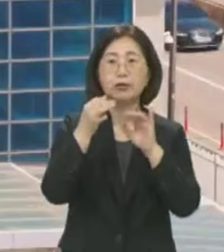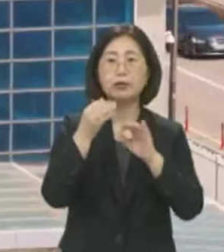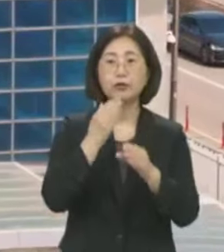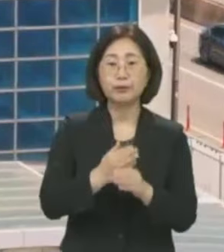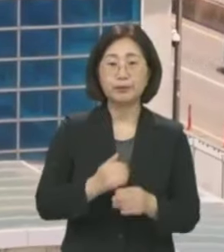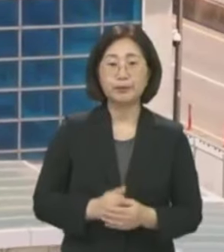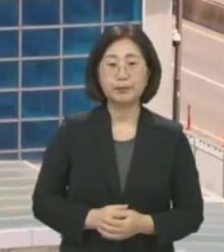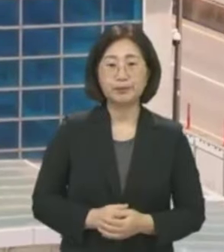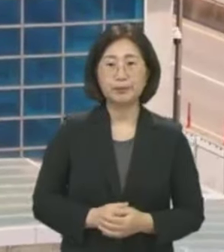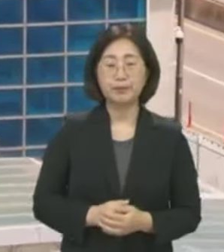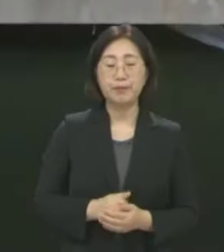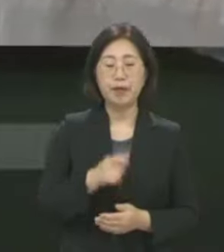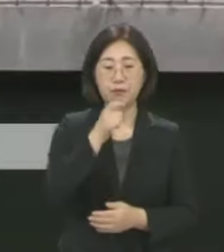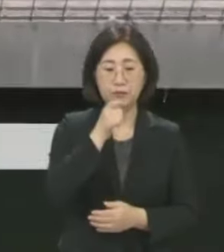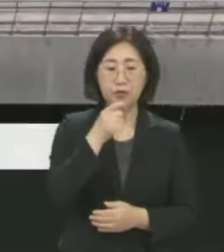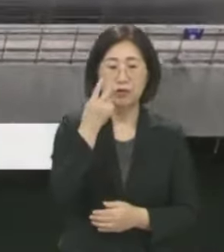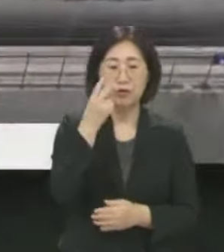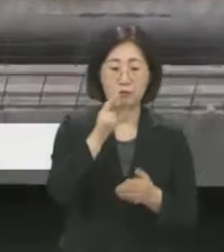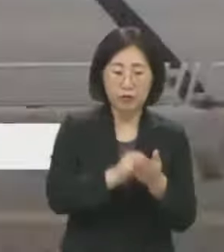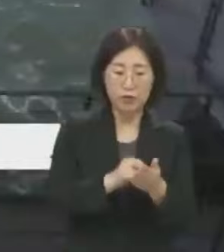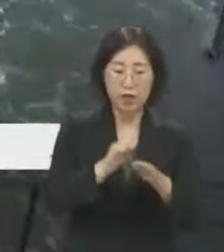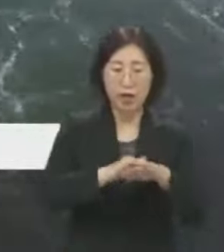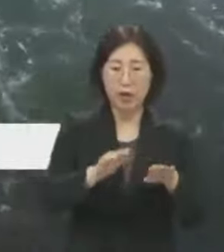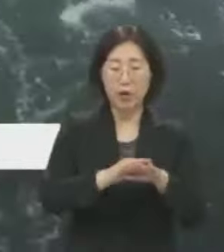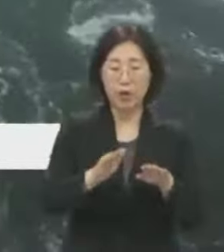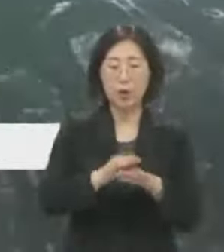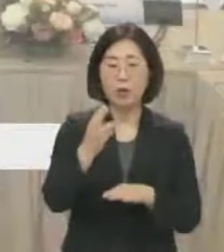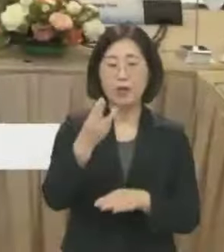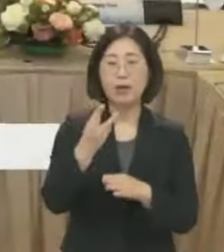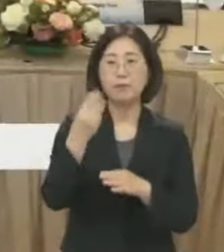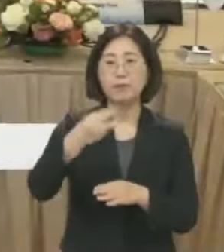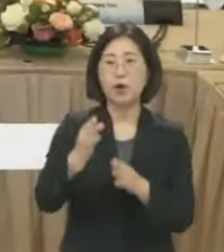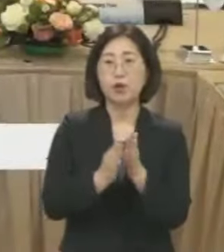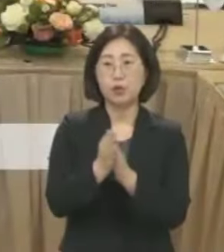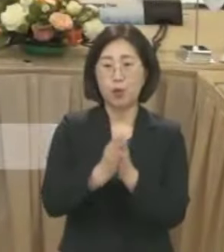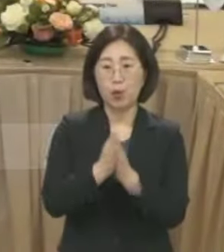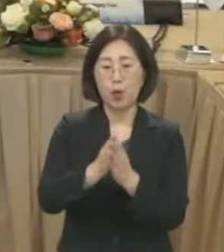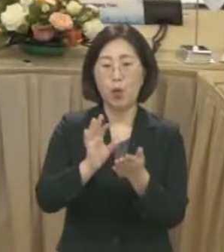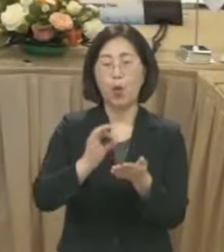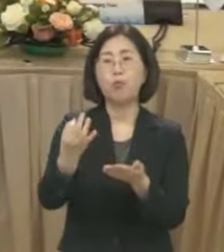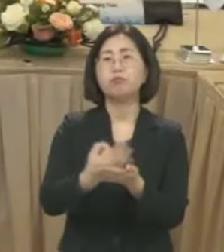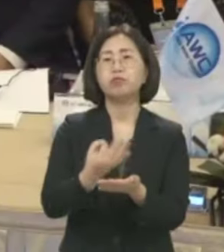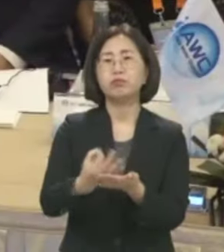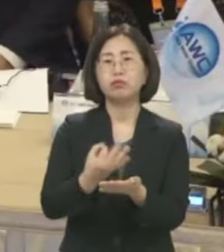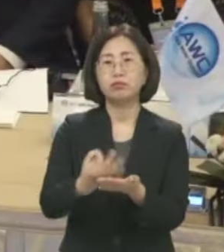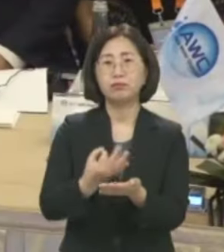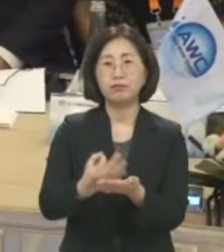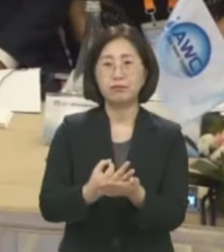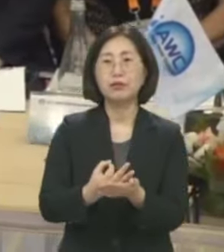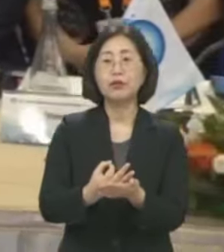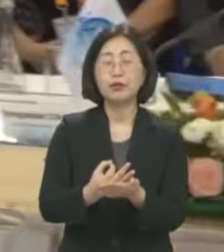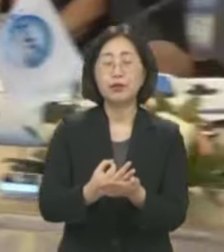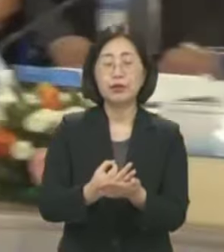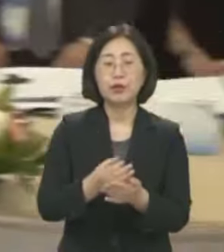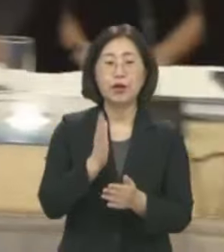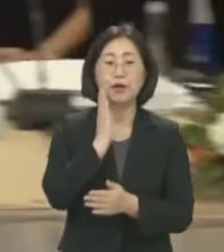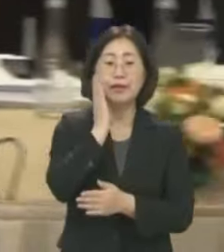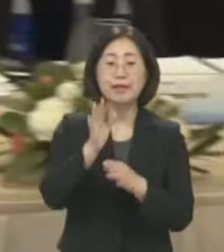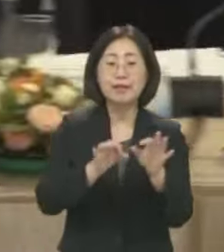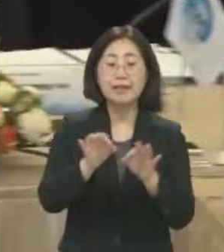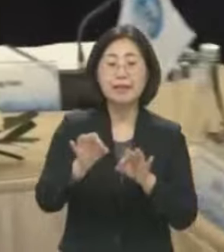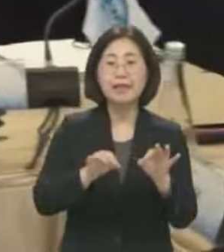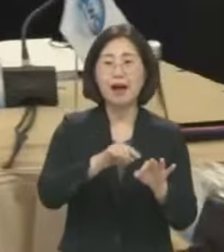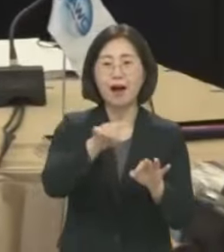국제비영리기구 CDP가 물 문제 해결 등으로 약 3천조 원이 넘는 상업적 기회가 열릴 것으로 전망하는 등 그린 시장의